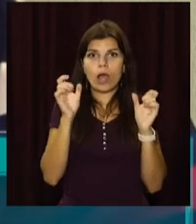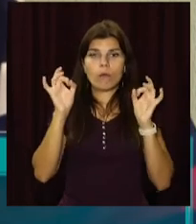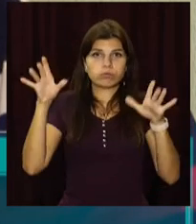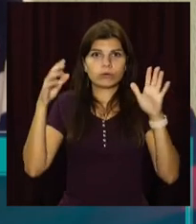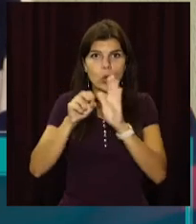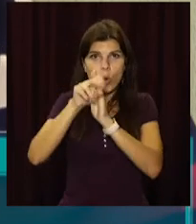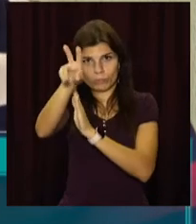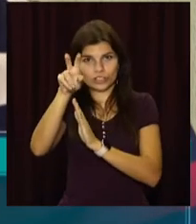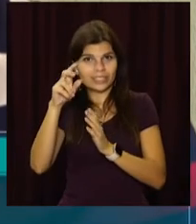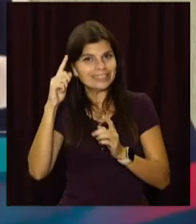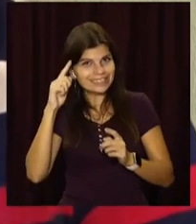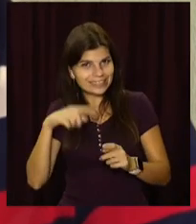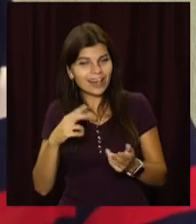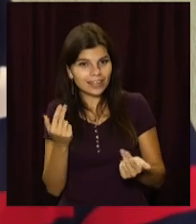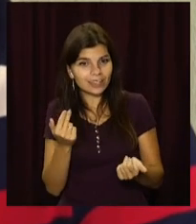свого